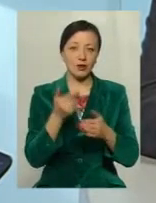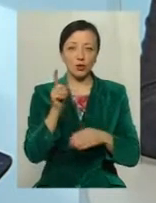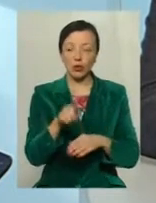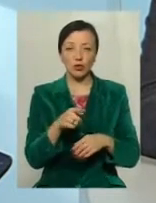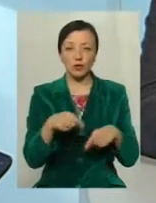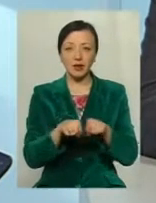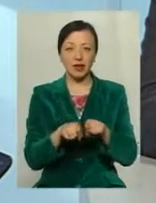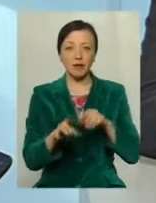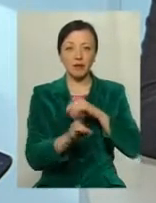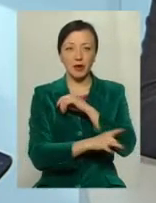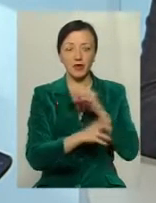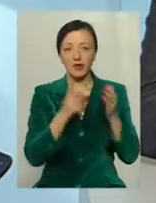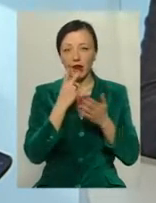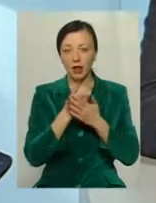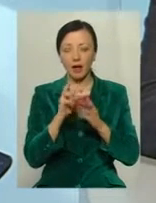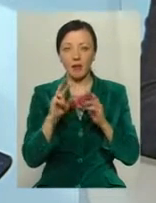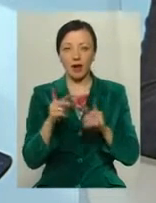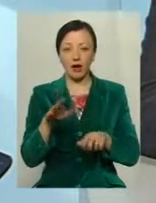втрата територій,